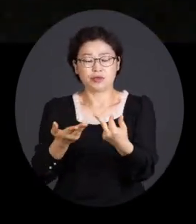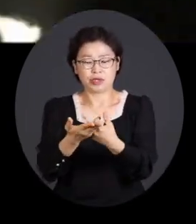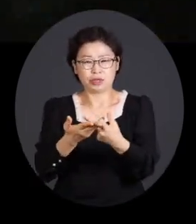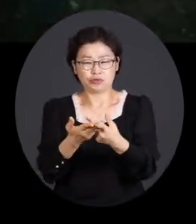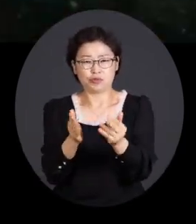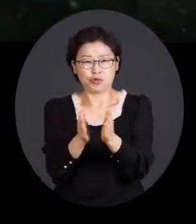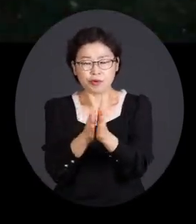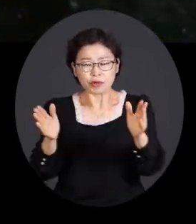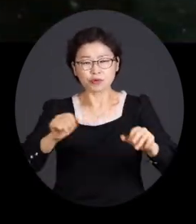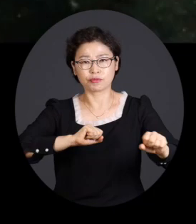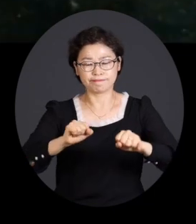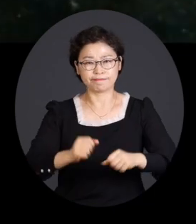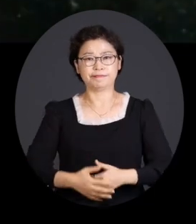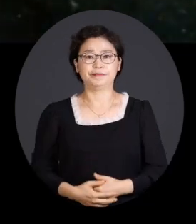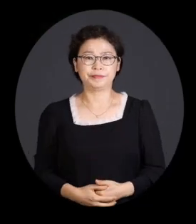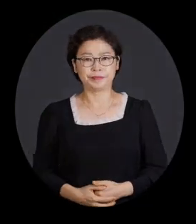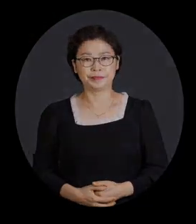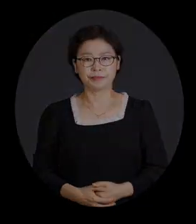시작됩니다.